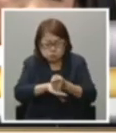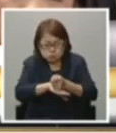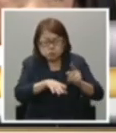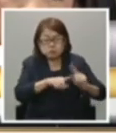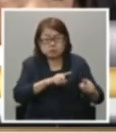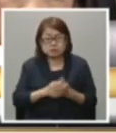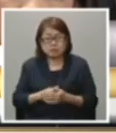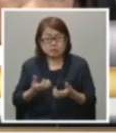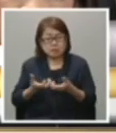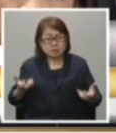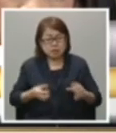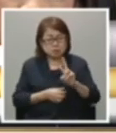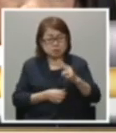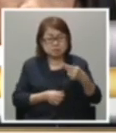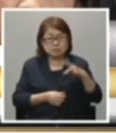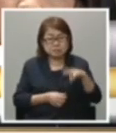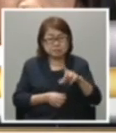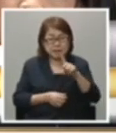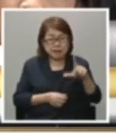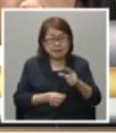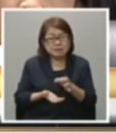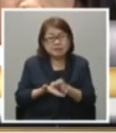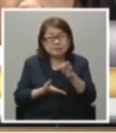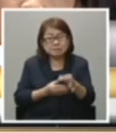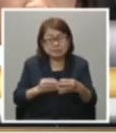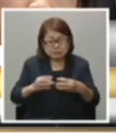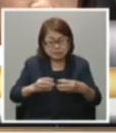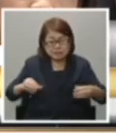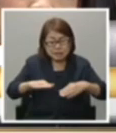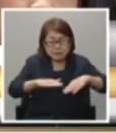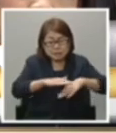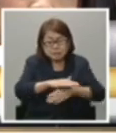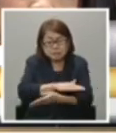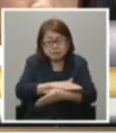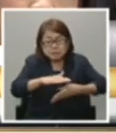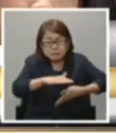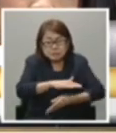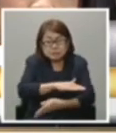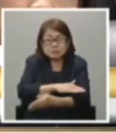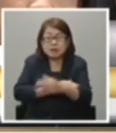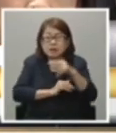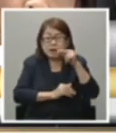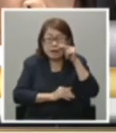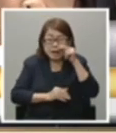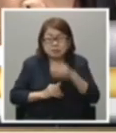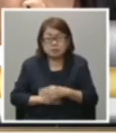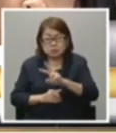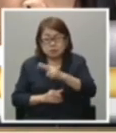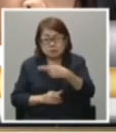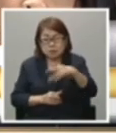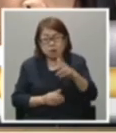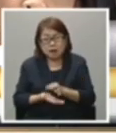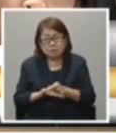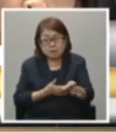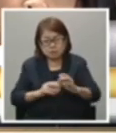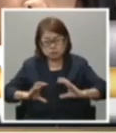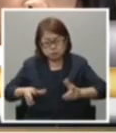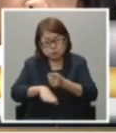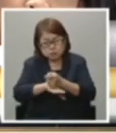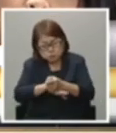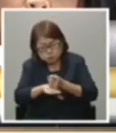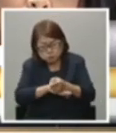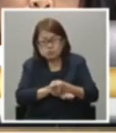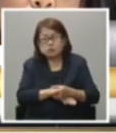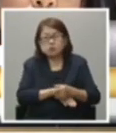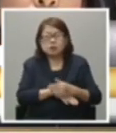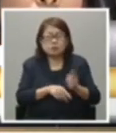ทที่ท่านเอาไปซื้อเรือดำน้ำราว 70,000 กว่าล้านบาทท่านเอาไปซื้ออาวุธยุทโธปกรณ์แต่ดิฉันมองอีกแบบนึงค่ะถ้าท่